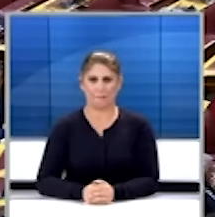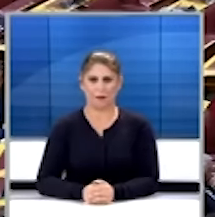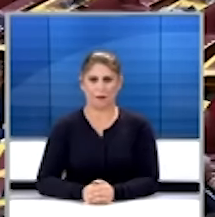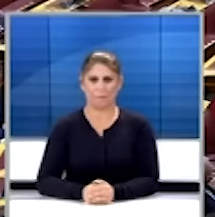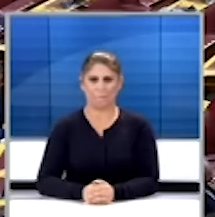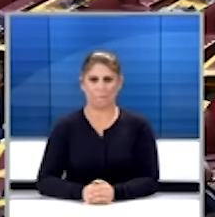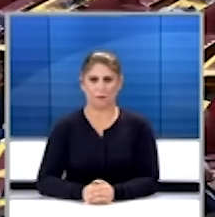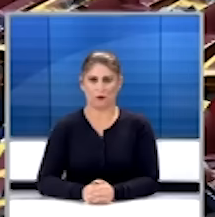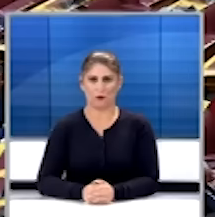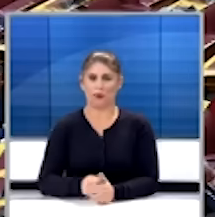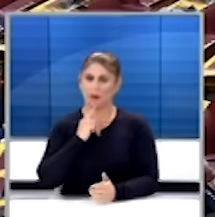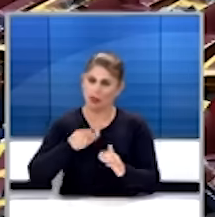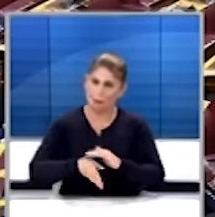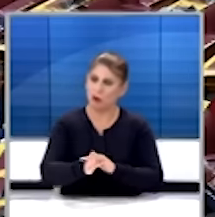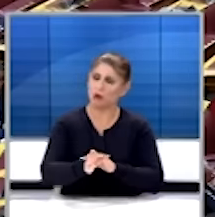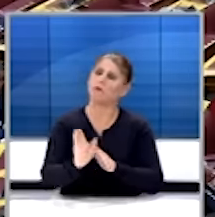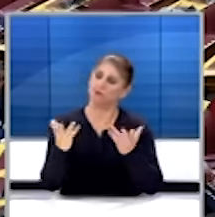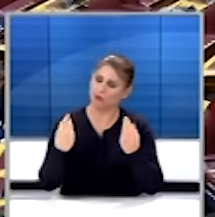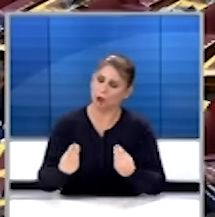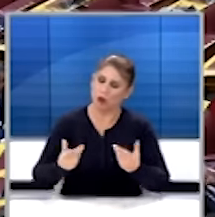Ωραία. Στο καλό.